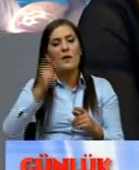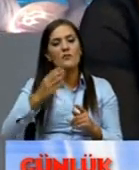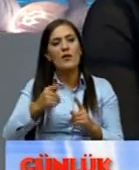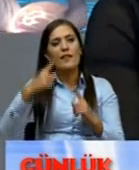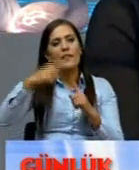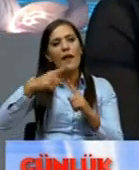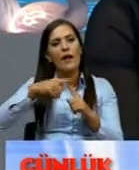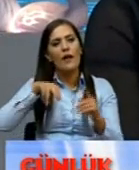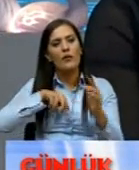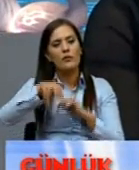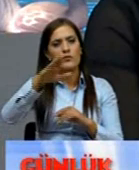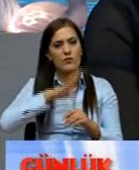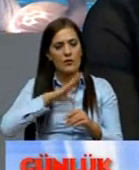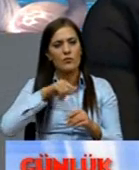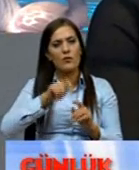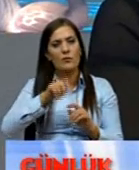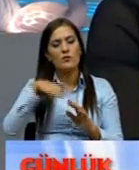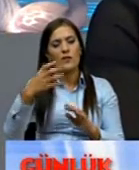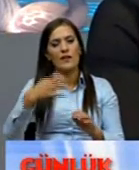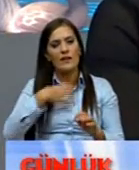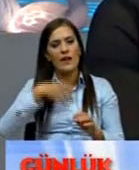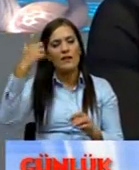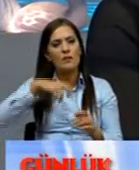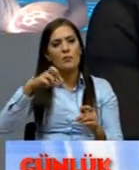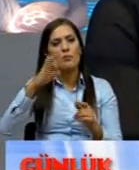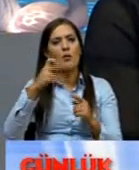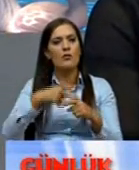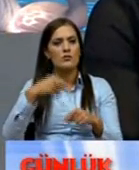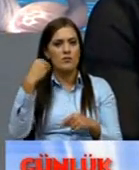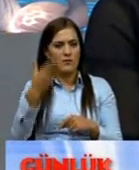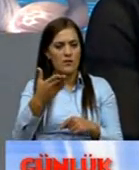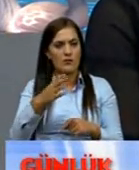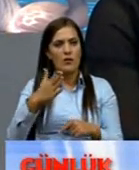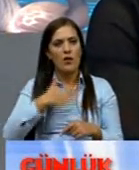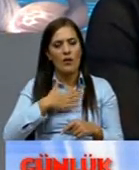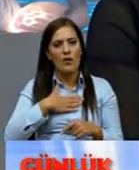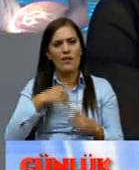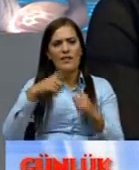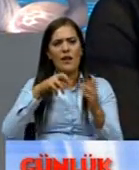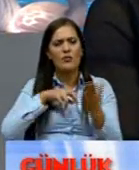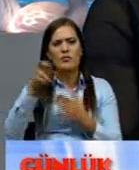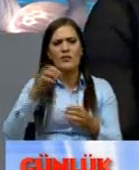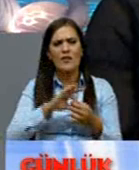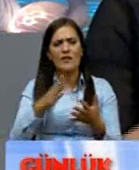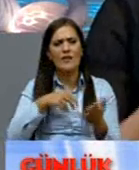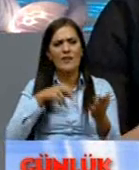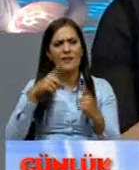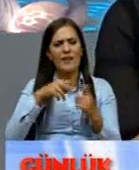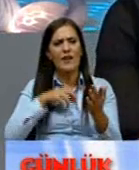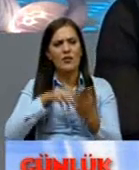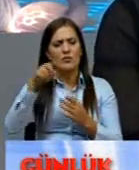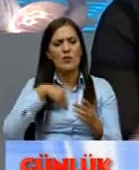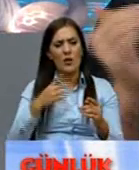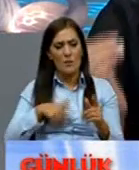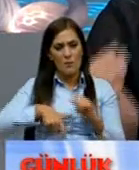var. Bunu yaptıktan sonra kendi pozlarımızı veriyoruz. Önden, T yürüyüşü nedir? Onu bir anlatalım. T yürüyüşü